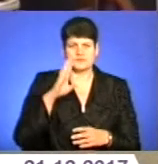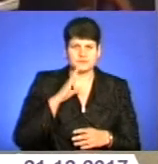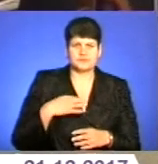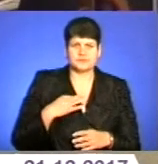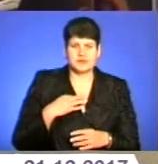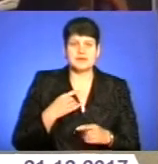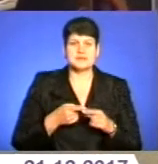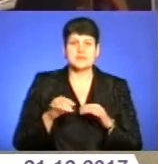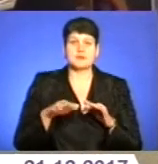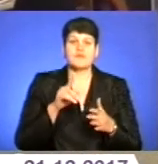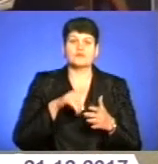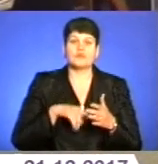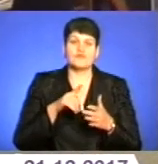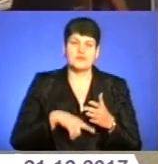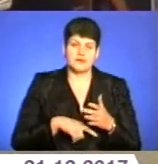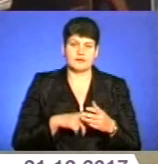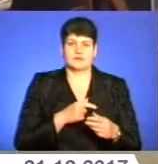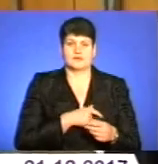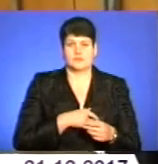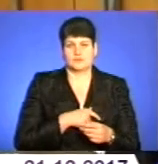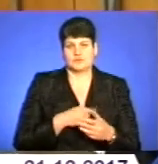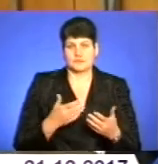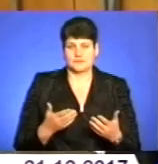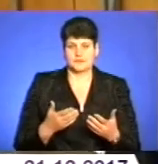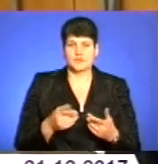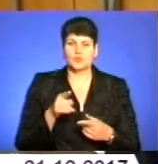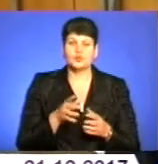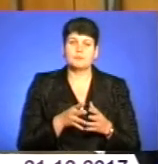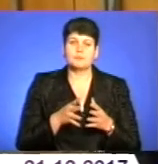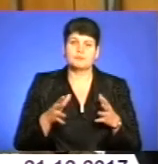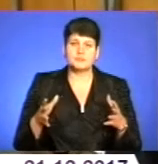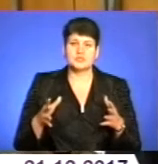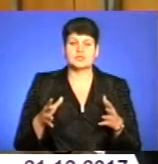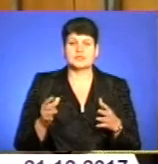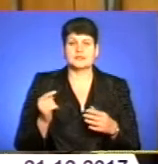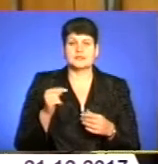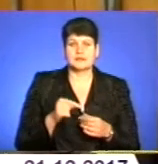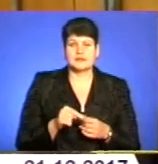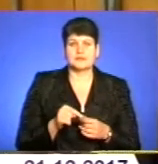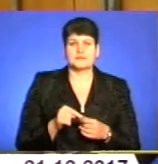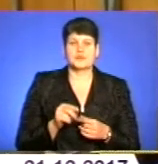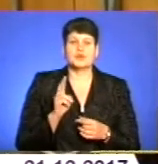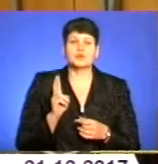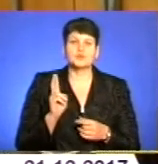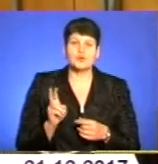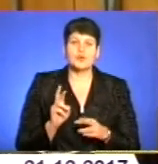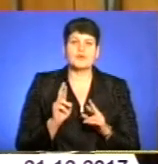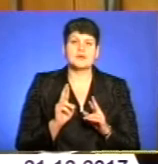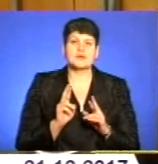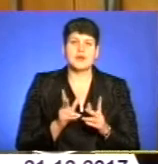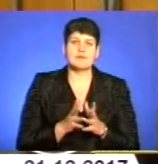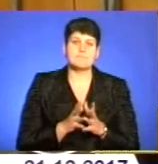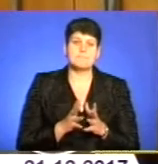у довірі до кандидата і в оцінці його можливостей. Тут більше всього входить про те, що хто як